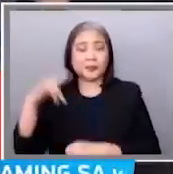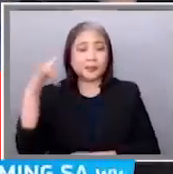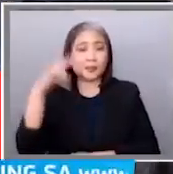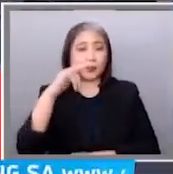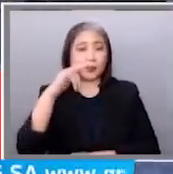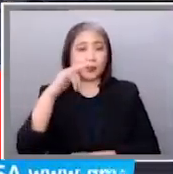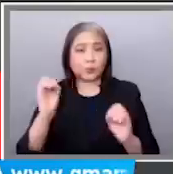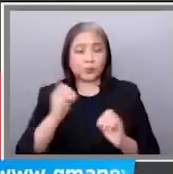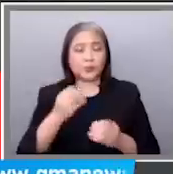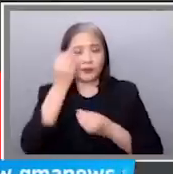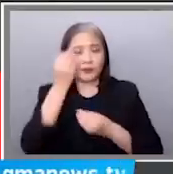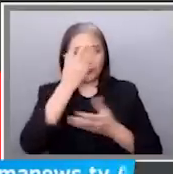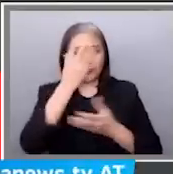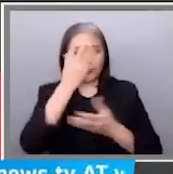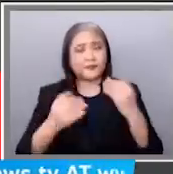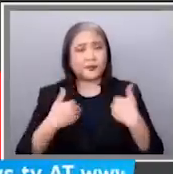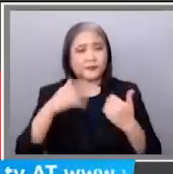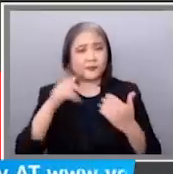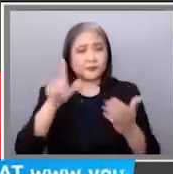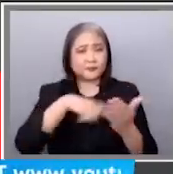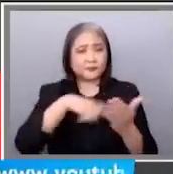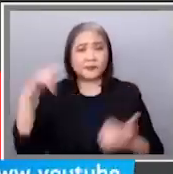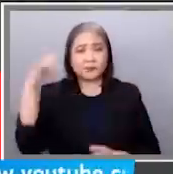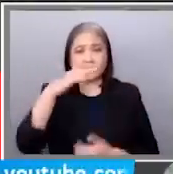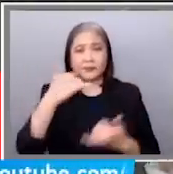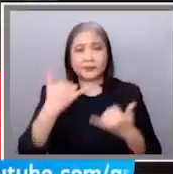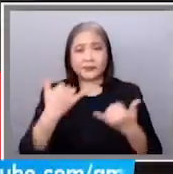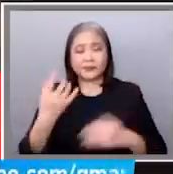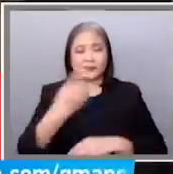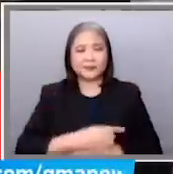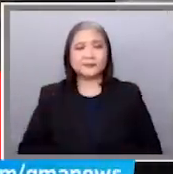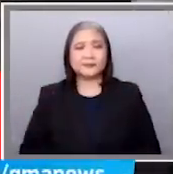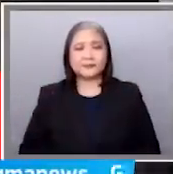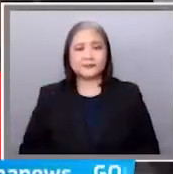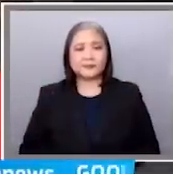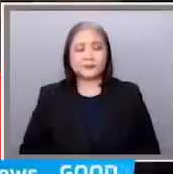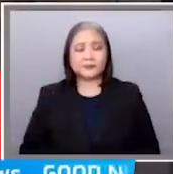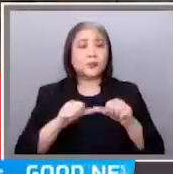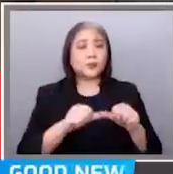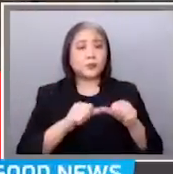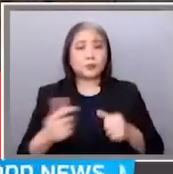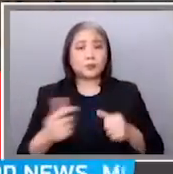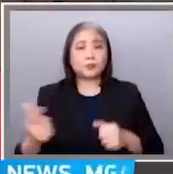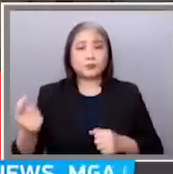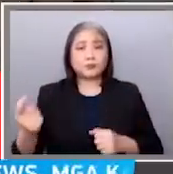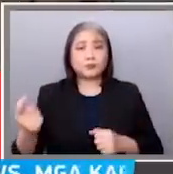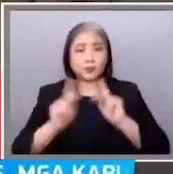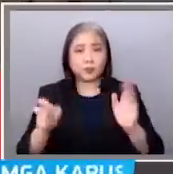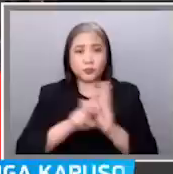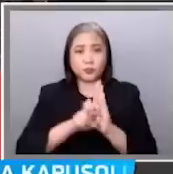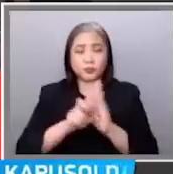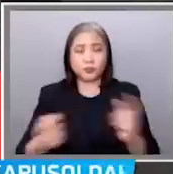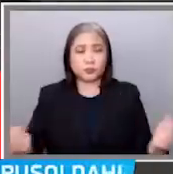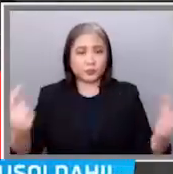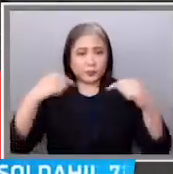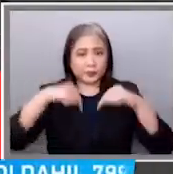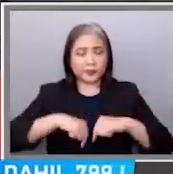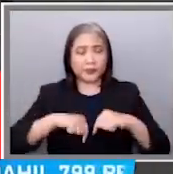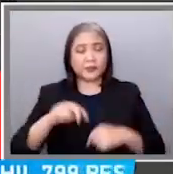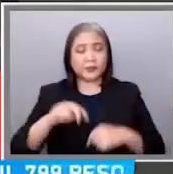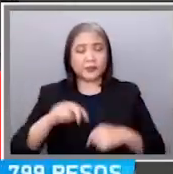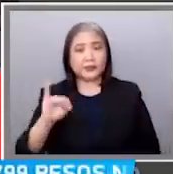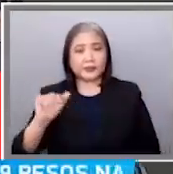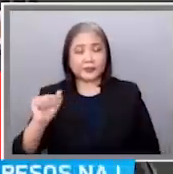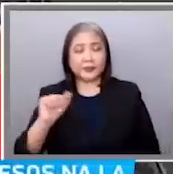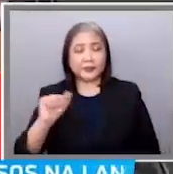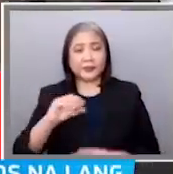flights ngayong araw. Mab, samantala patuloy naman ang pagdating ng mga pasahero dito sa NAIA Terminal 3 para sa kanilang mga flights